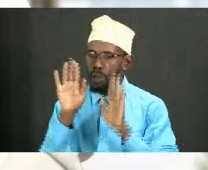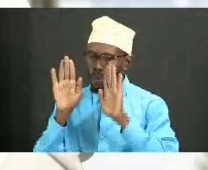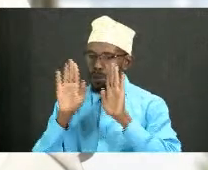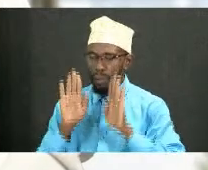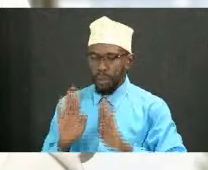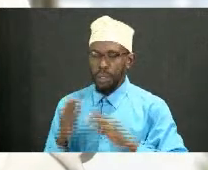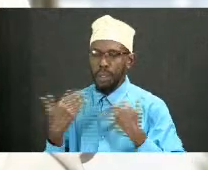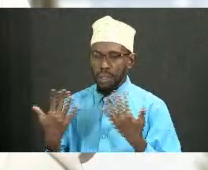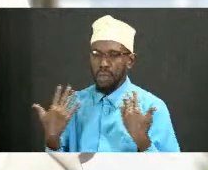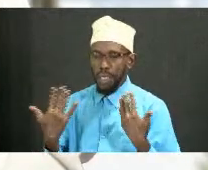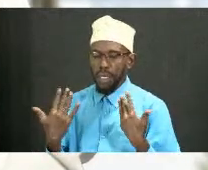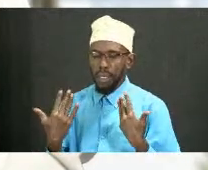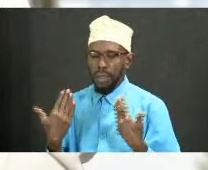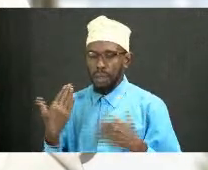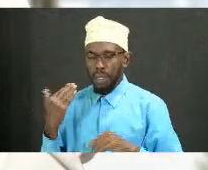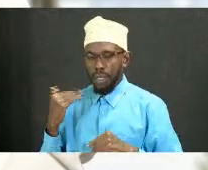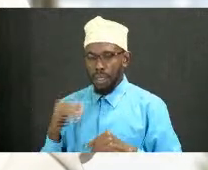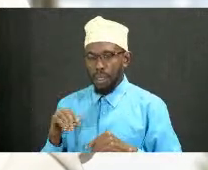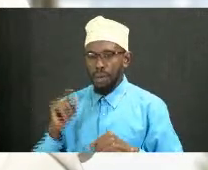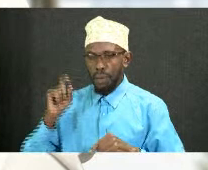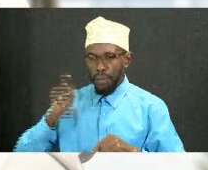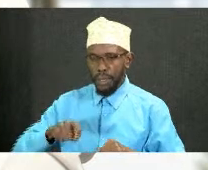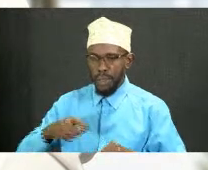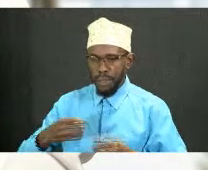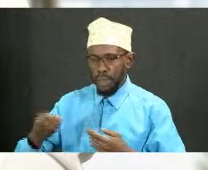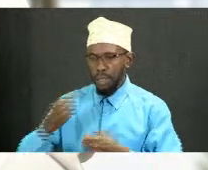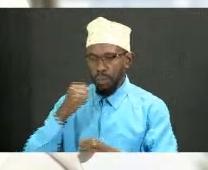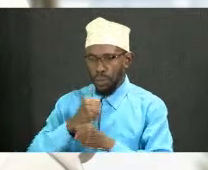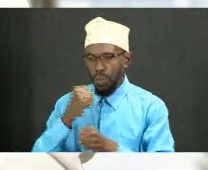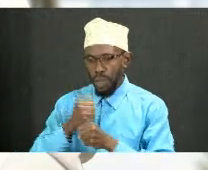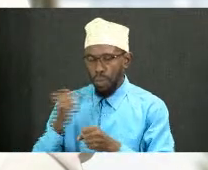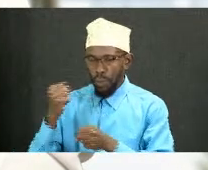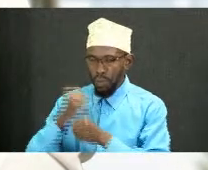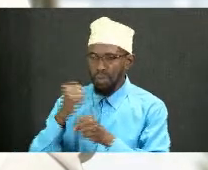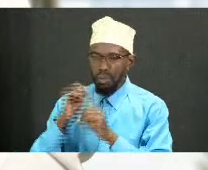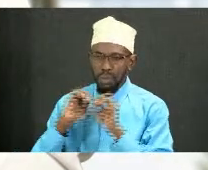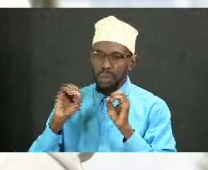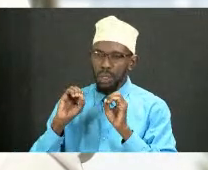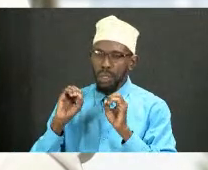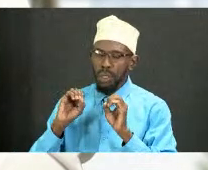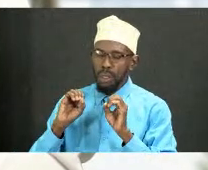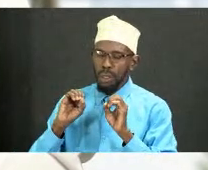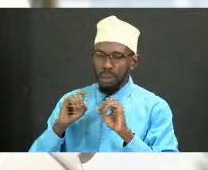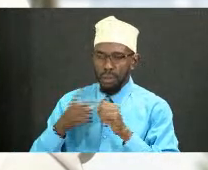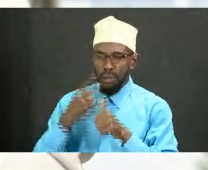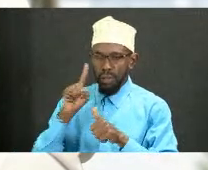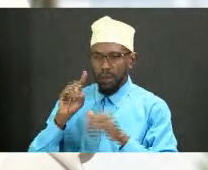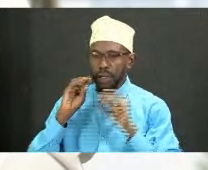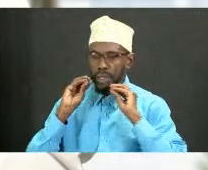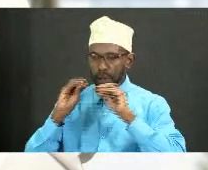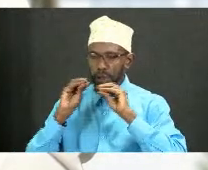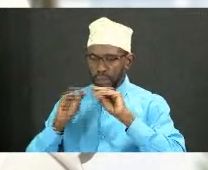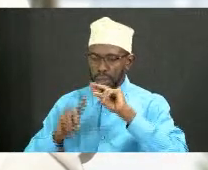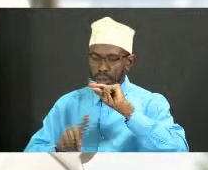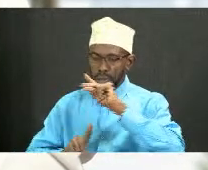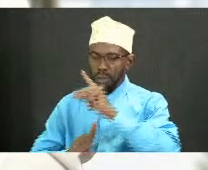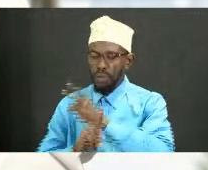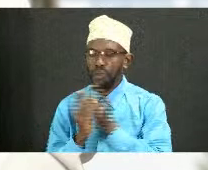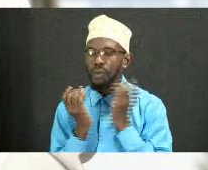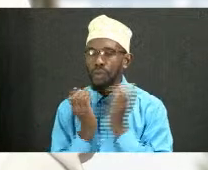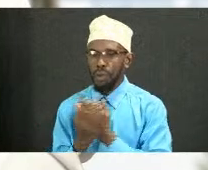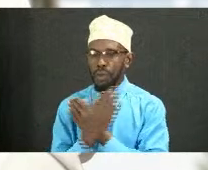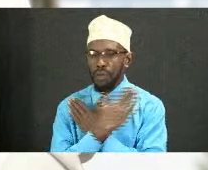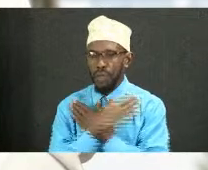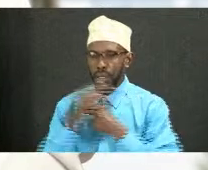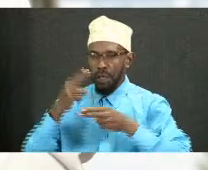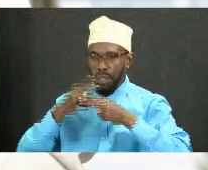muhimu tuyazingatie, iwe mtu amejiajiri ama ameajiriwa. Kwanza kabisa, katika hadithi ya Abdullah ibn